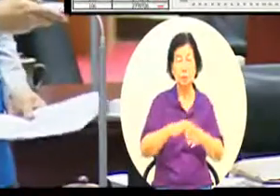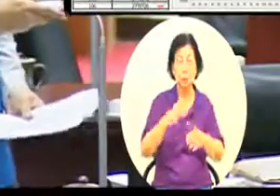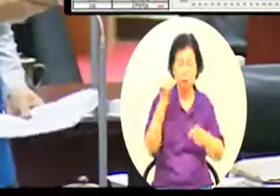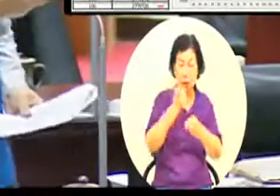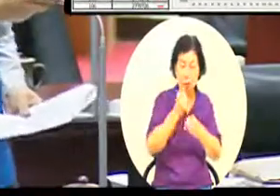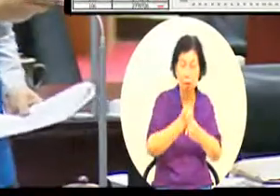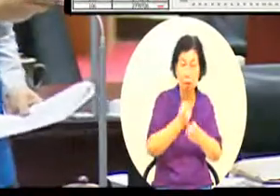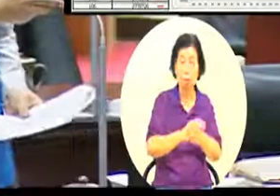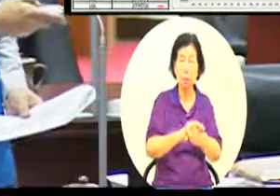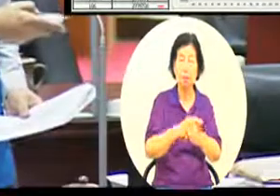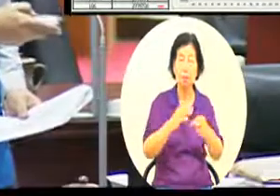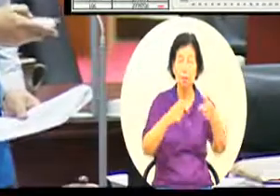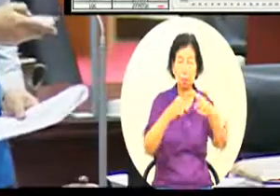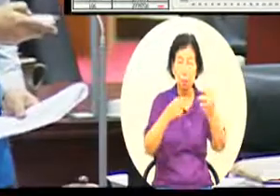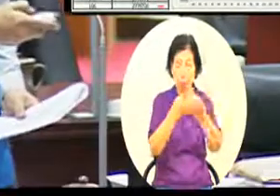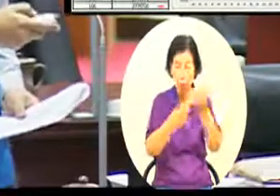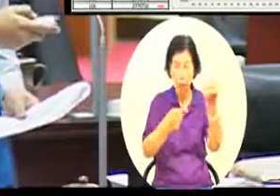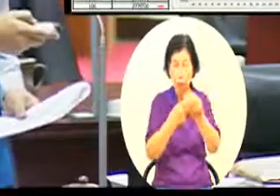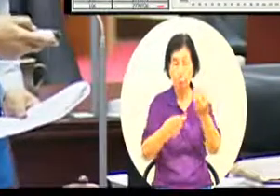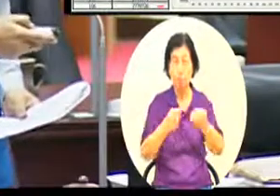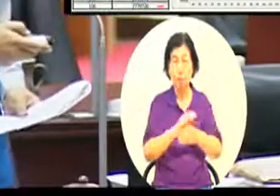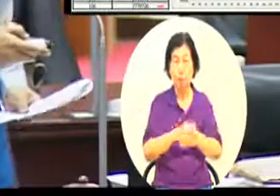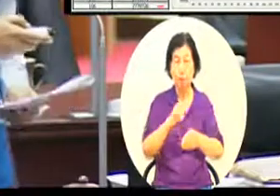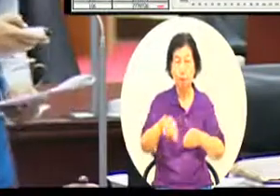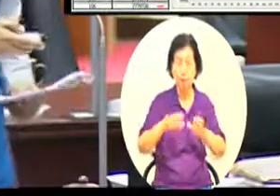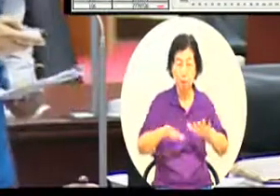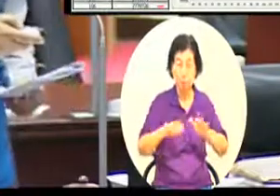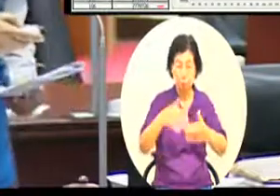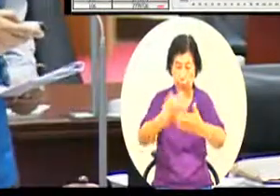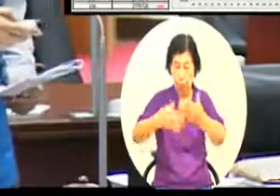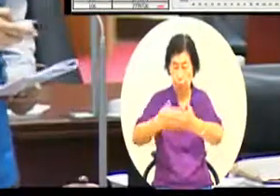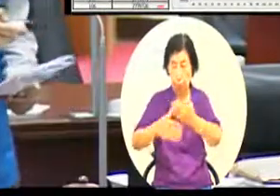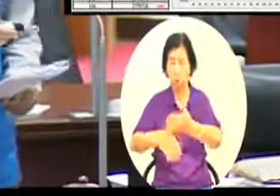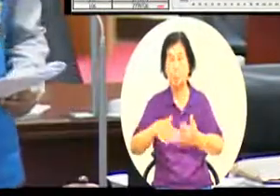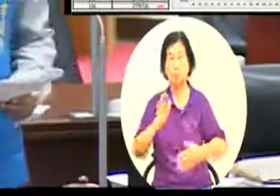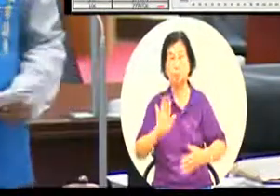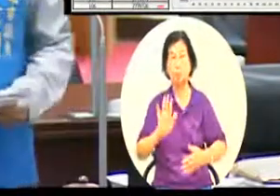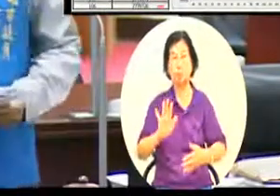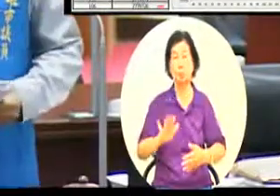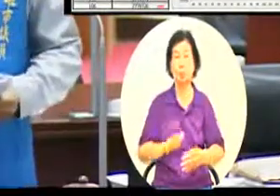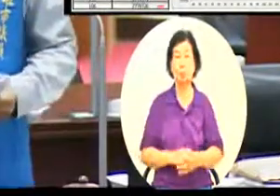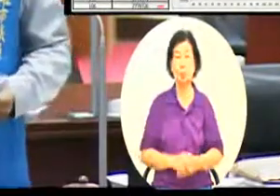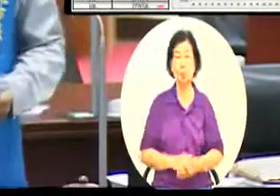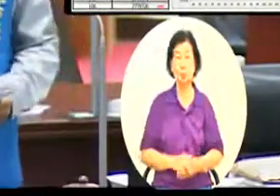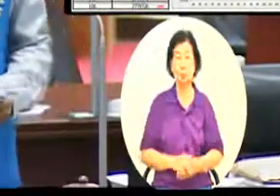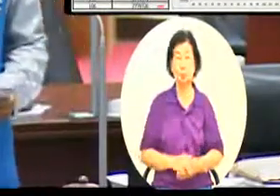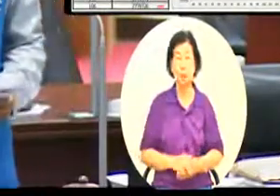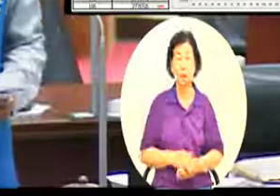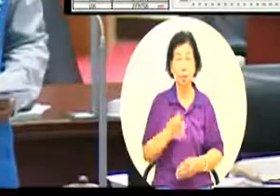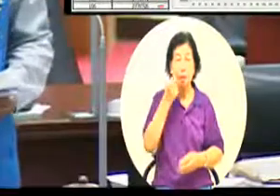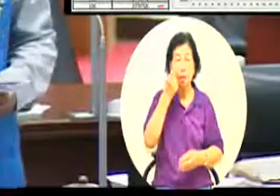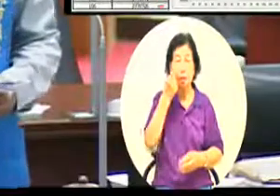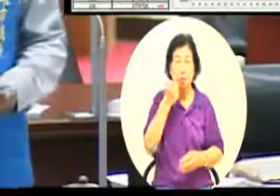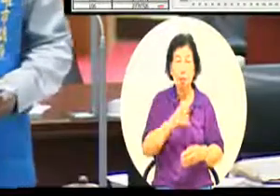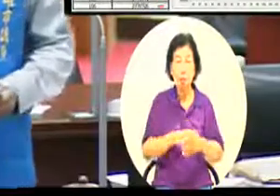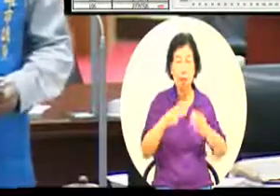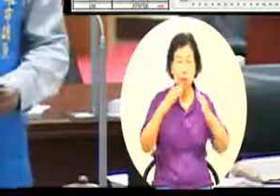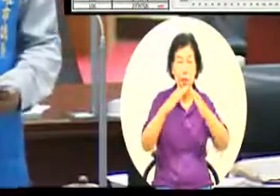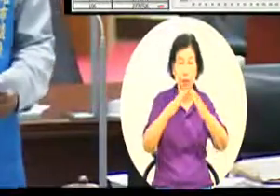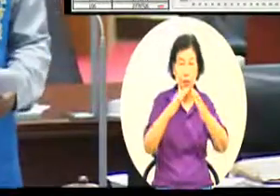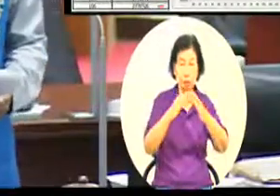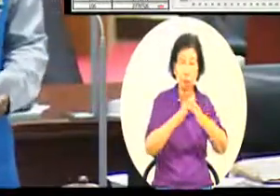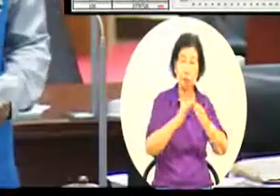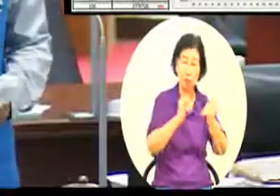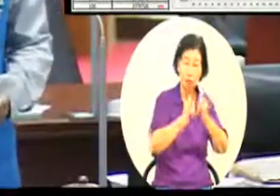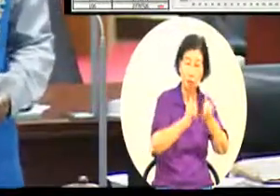还在一个有时候在一个负成长的当中。为什么台南市的人口会持续上涨呢？